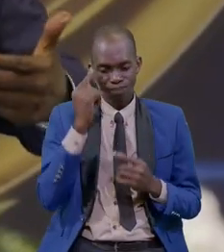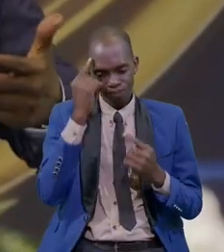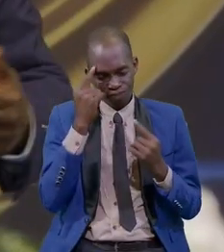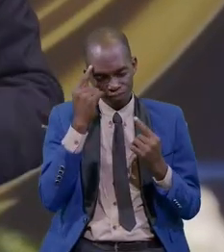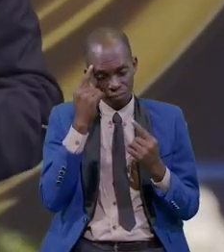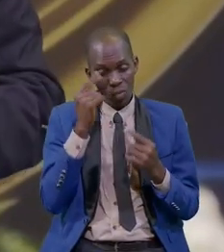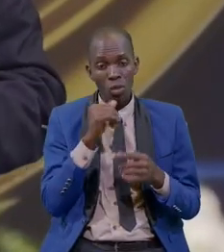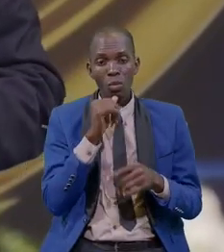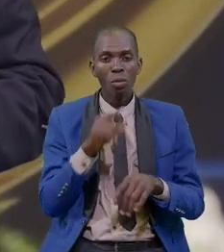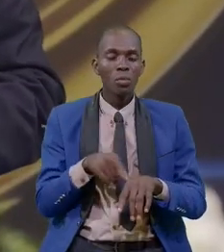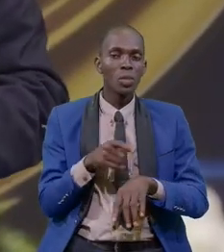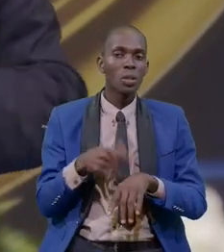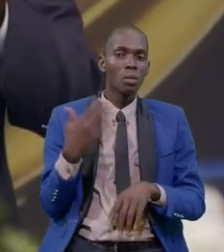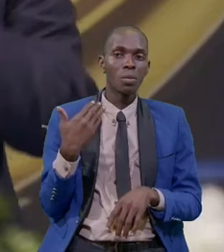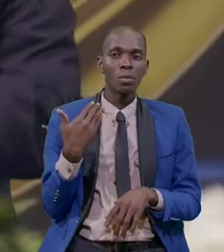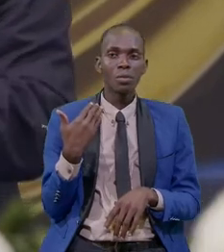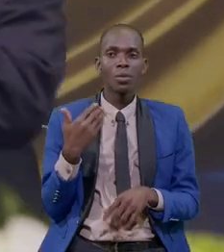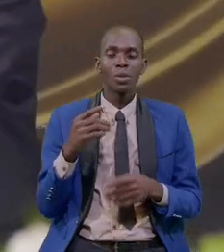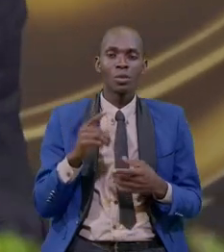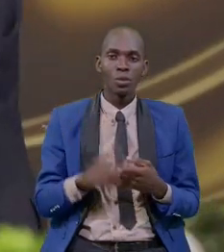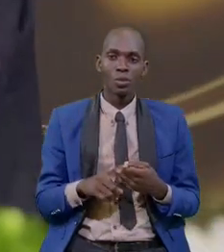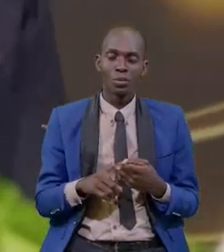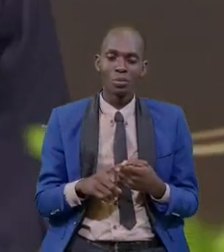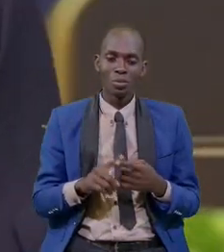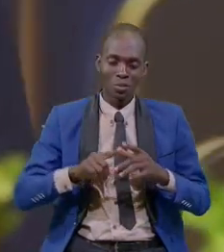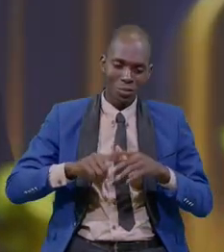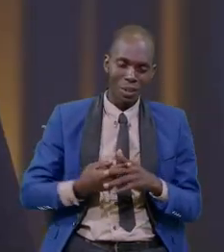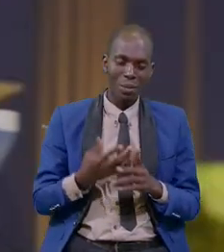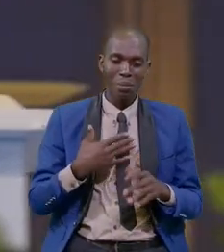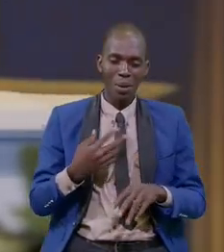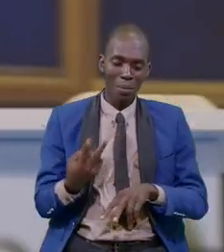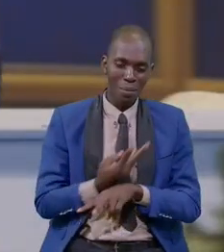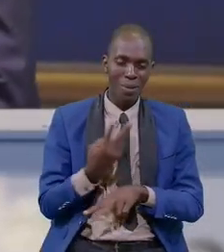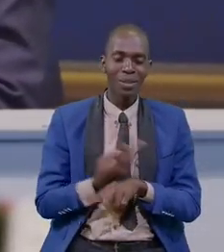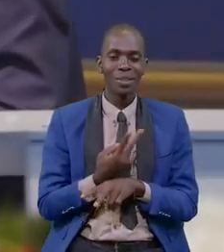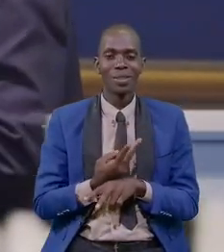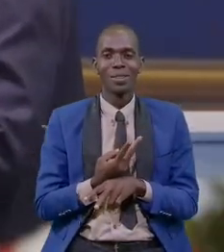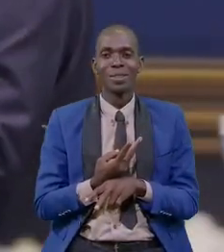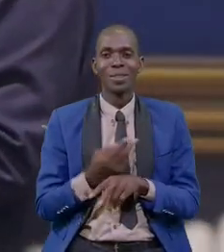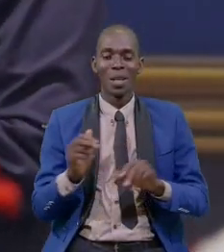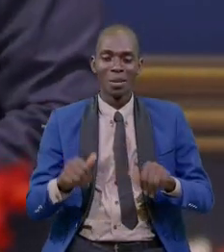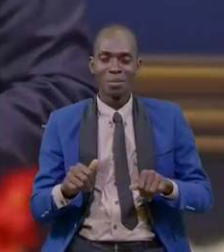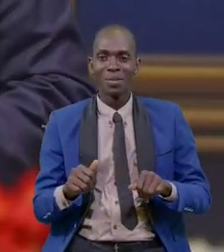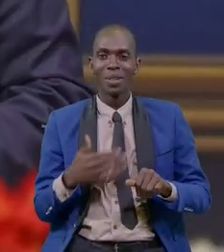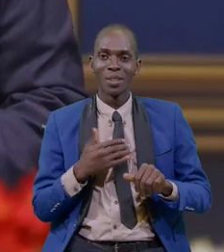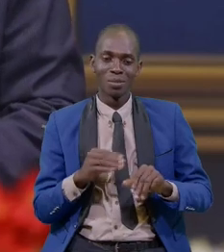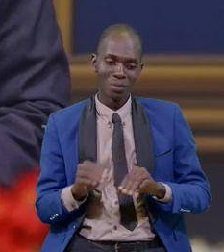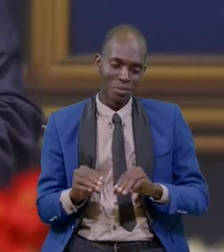maintenant, en brossant mes maths, j'étais en train de revoir encore, mais j'allais dans un